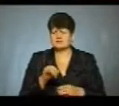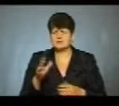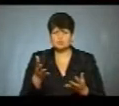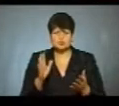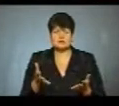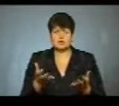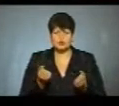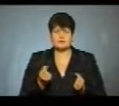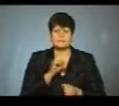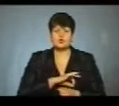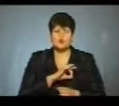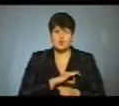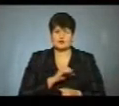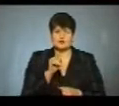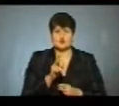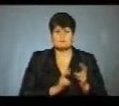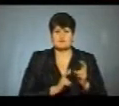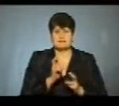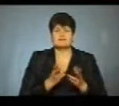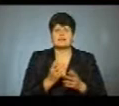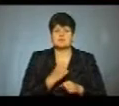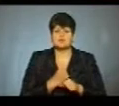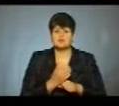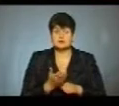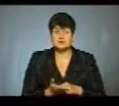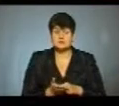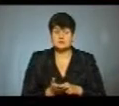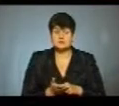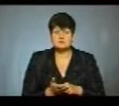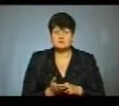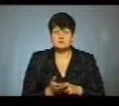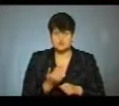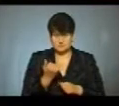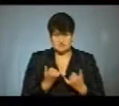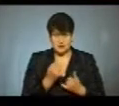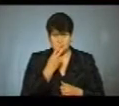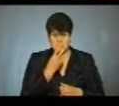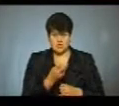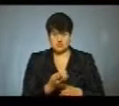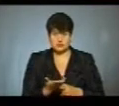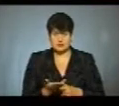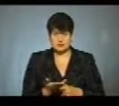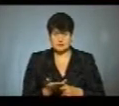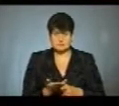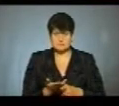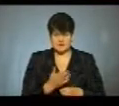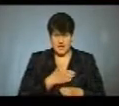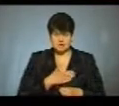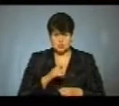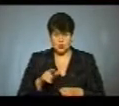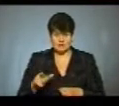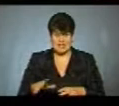отримувати доходи з того підприємства, де ви працюєте. Ну, ви зараз бачите серед наших